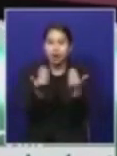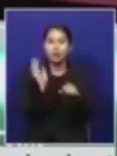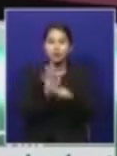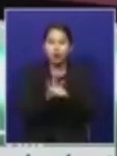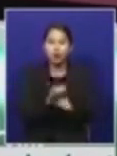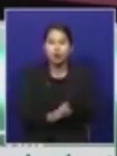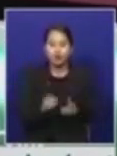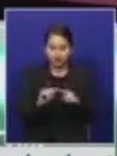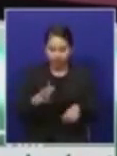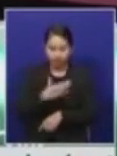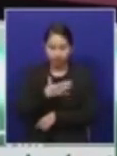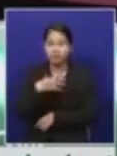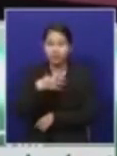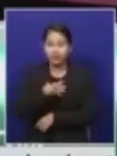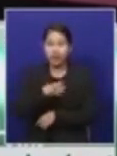มีแต่ผมอยากจะฝากนะครับ